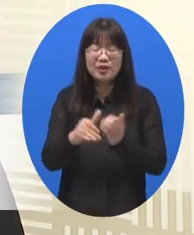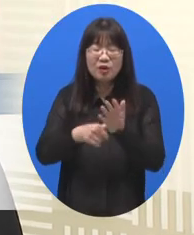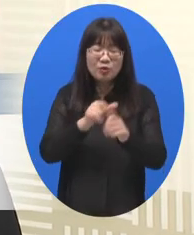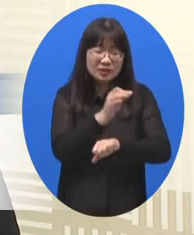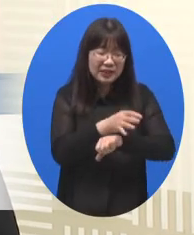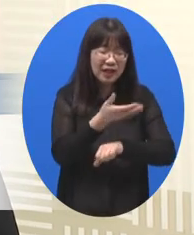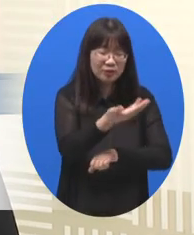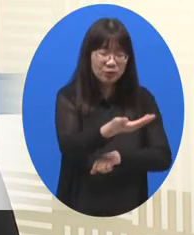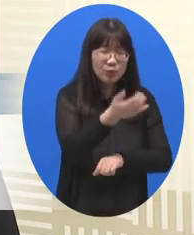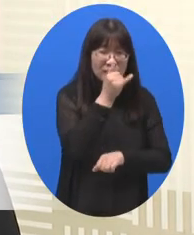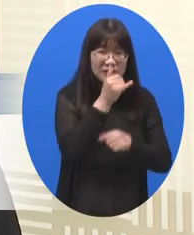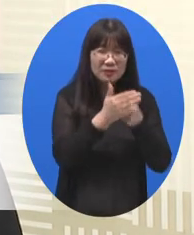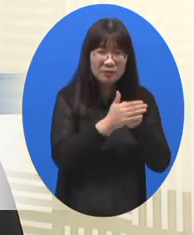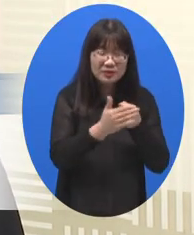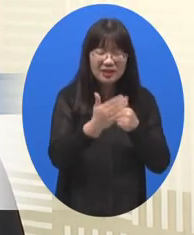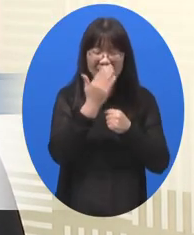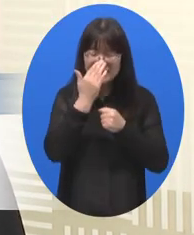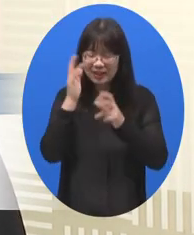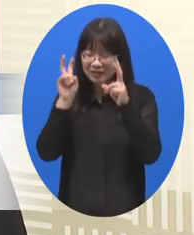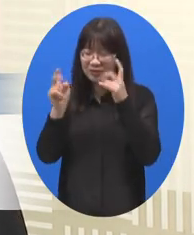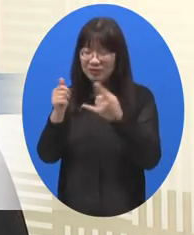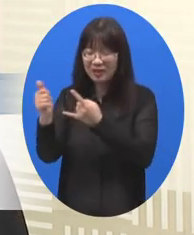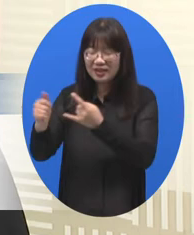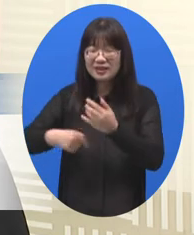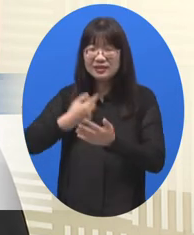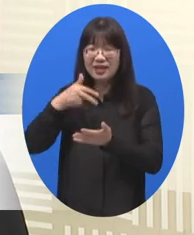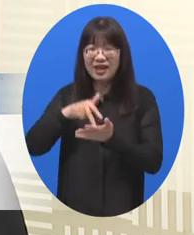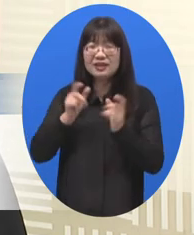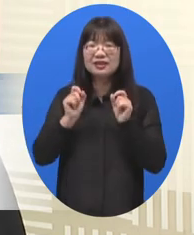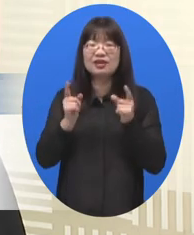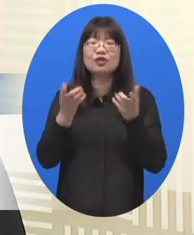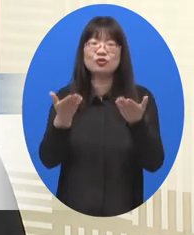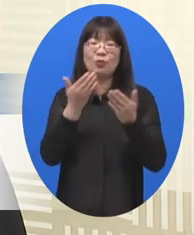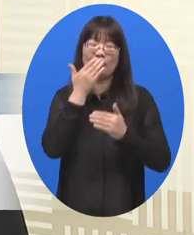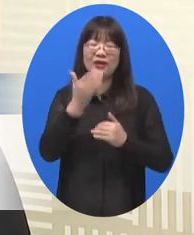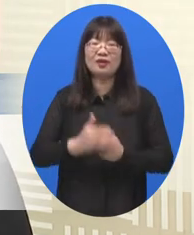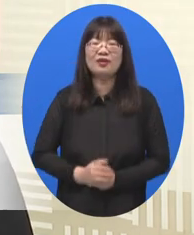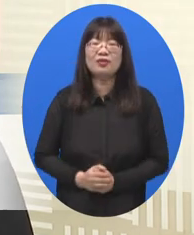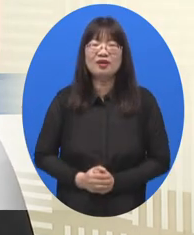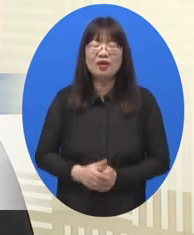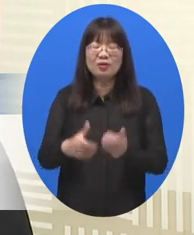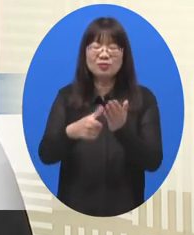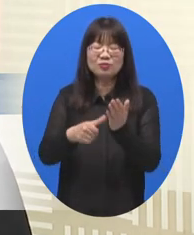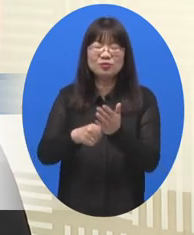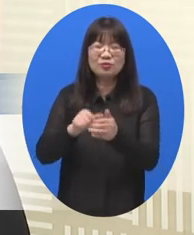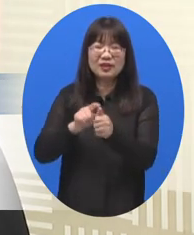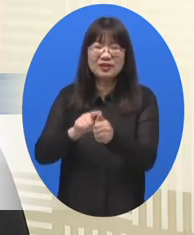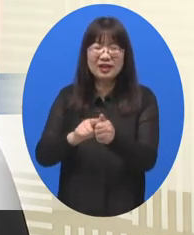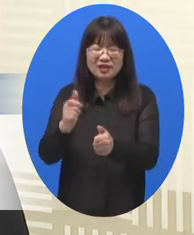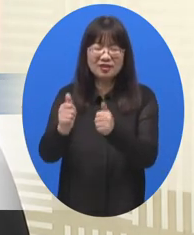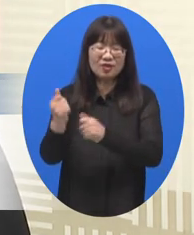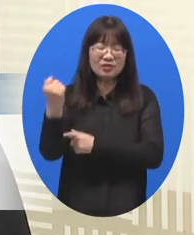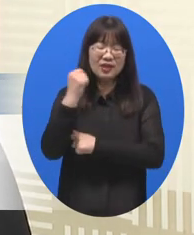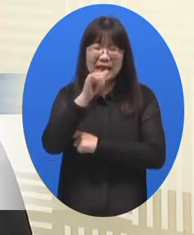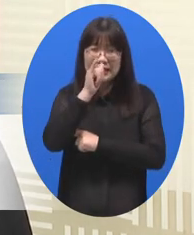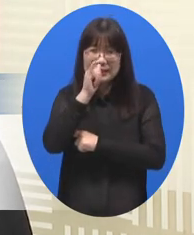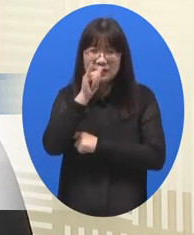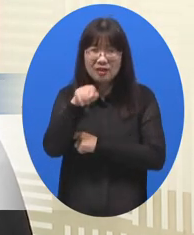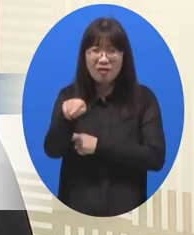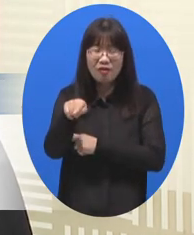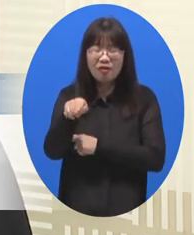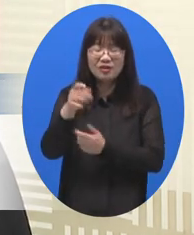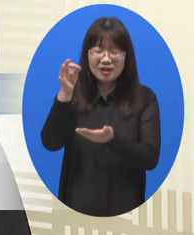구매하는 것만으로도 이런 착한 기업들에게 자립의 기회를 주기도 하고요. 제품 자체의 경쟁력이 있는